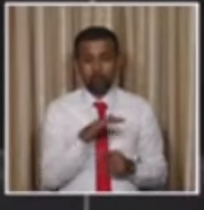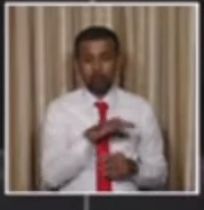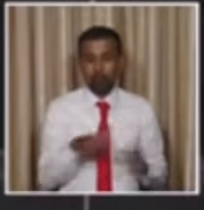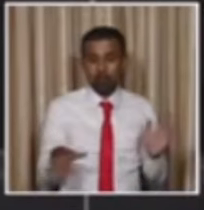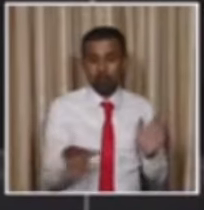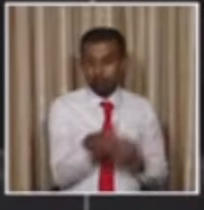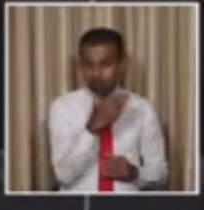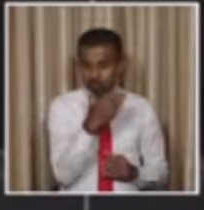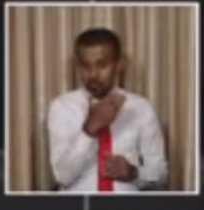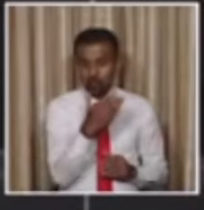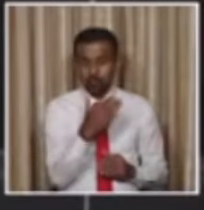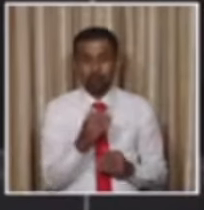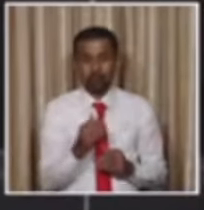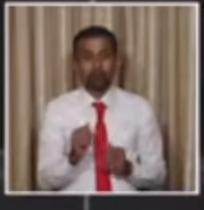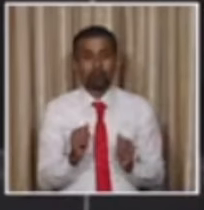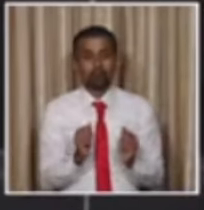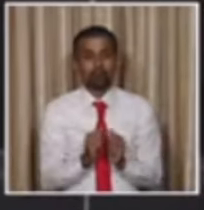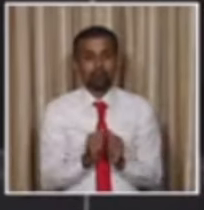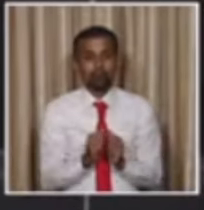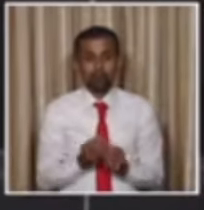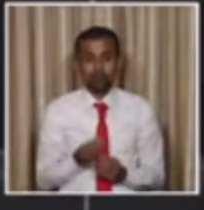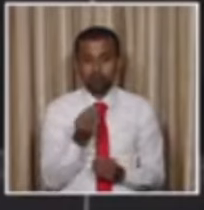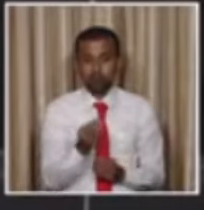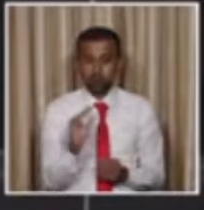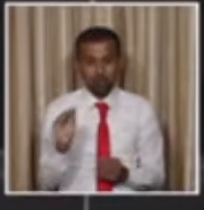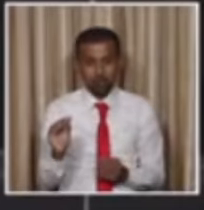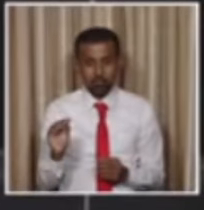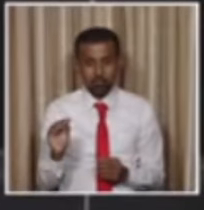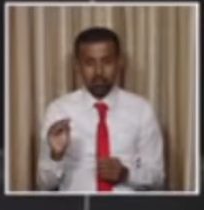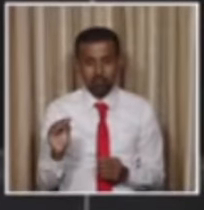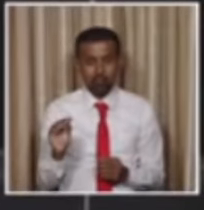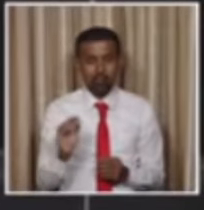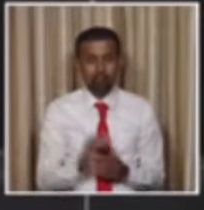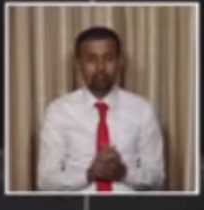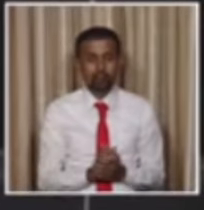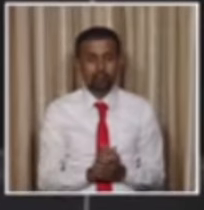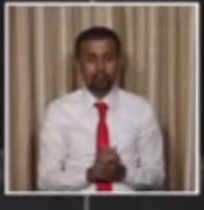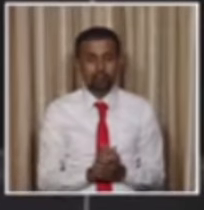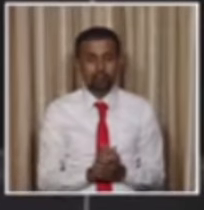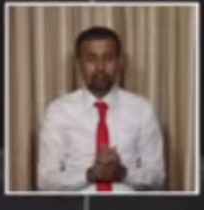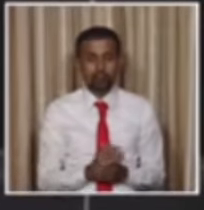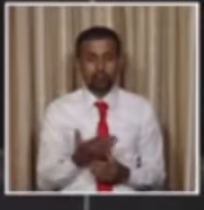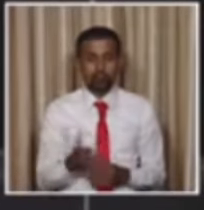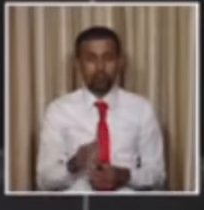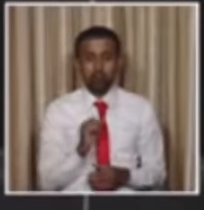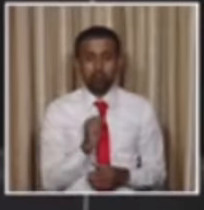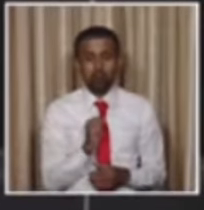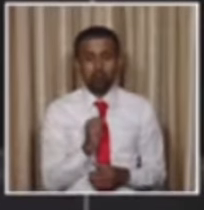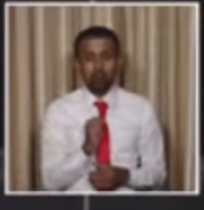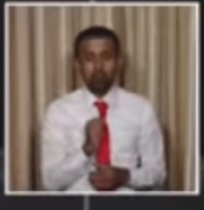කිරීමේ ක්‍රියාවලිය ඉඩ දුන්න නම් අපේ ආරක්ෂක බලකායන් සිදුවිය හැක්කේ කුමක්ද